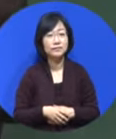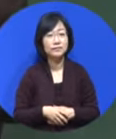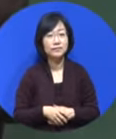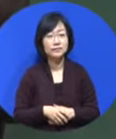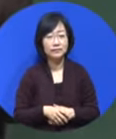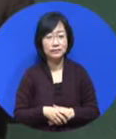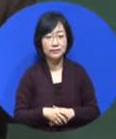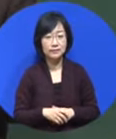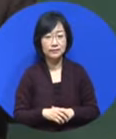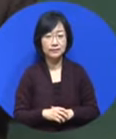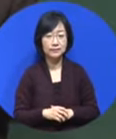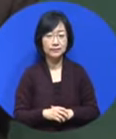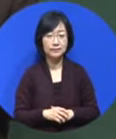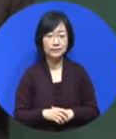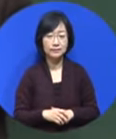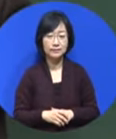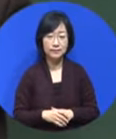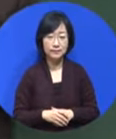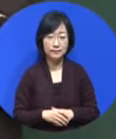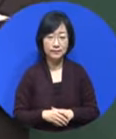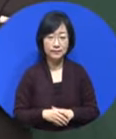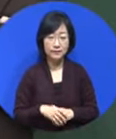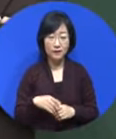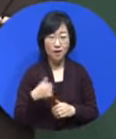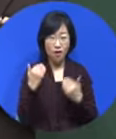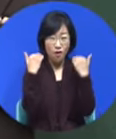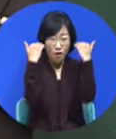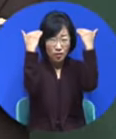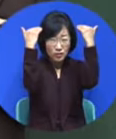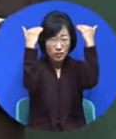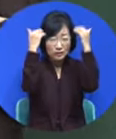서정해 을